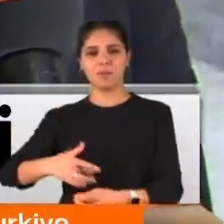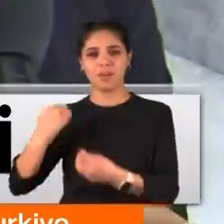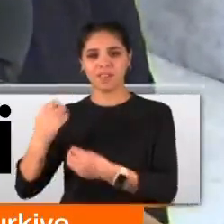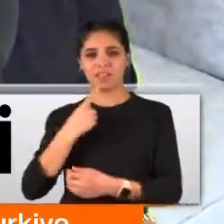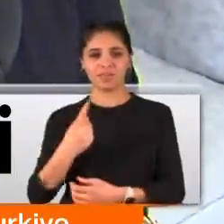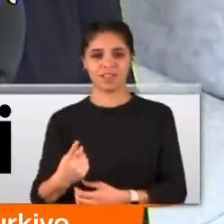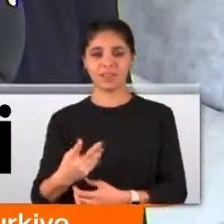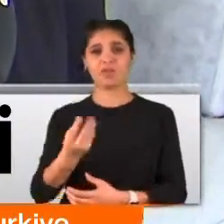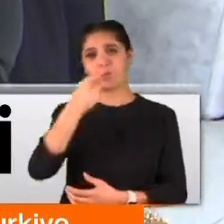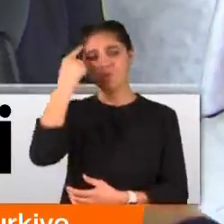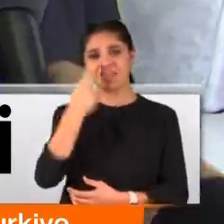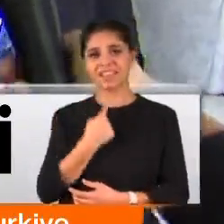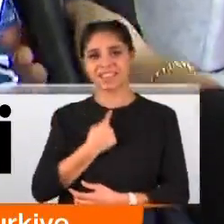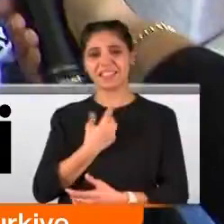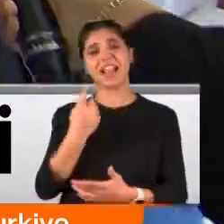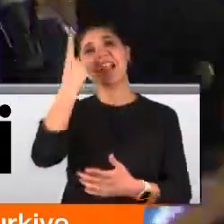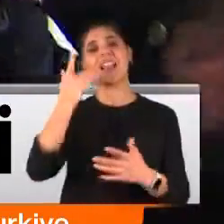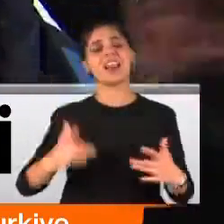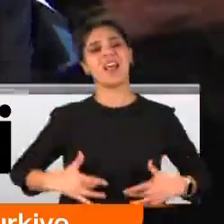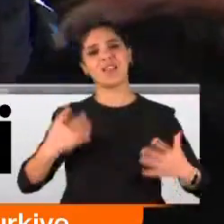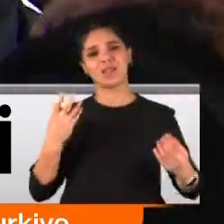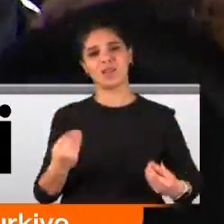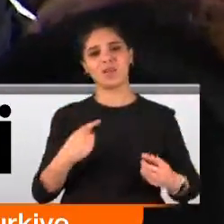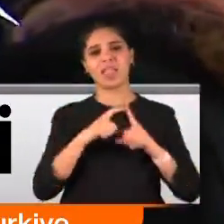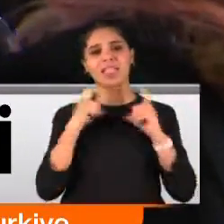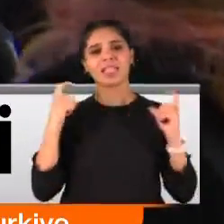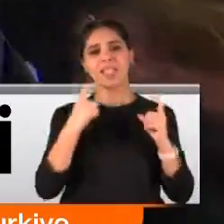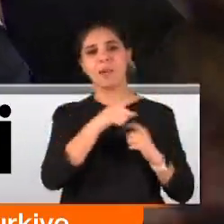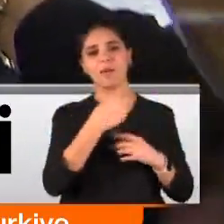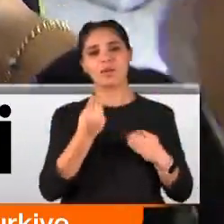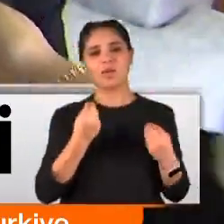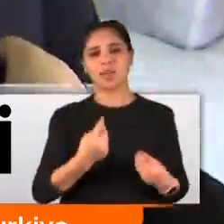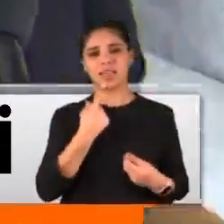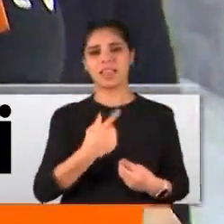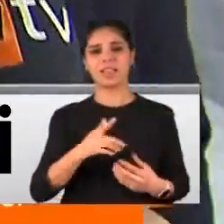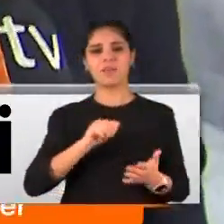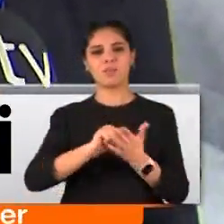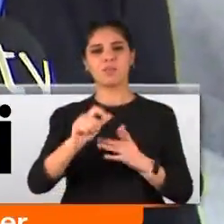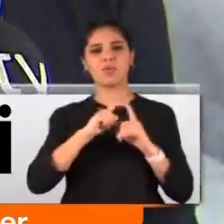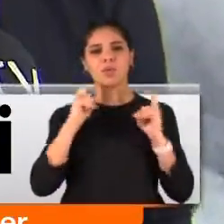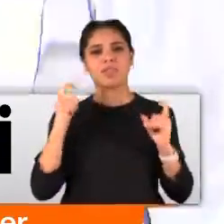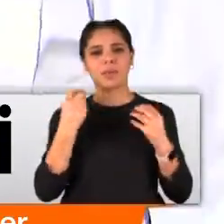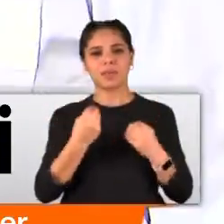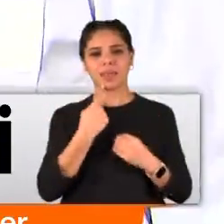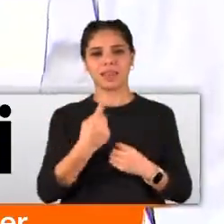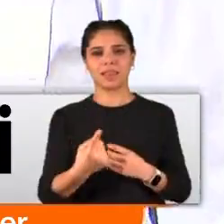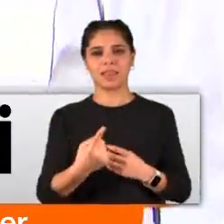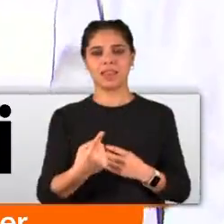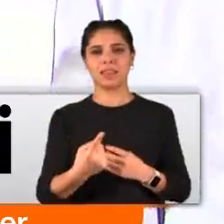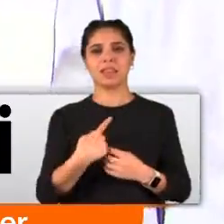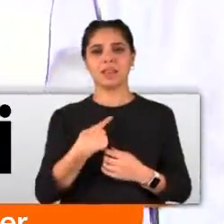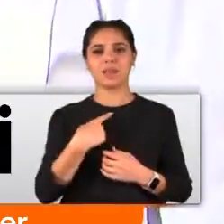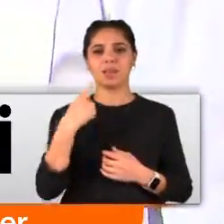böbreğini verecek seni dedim Allah razı olsun Benim Damadım dedim çok iyidir dedim Bütün damatlarım iyidir dedim Allah razı olsun